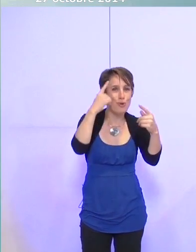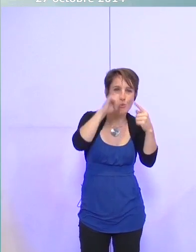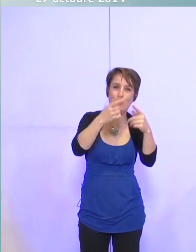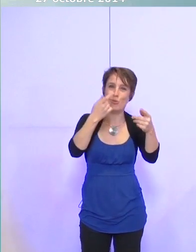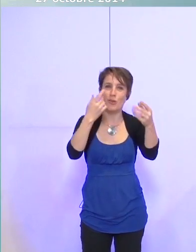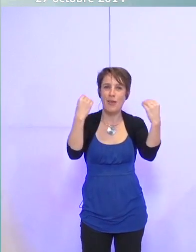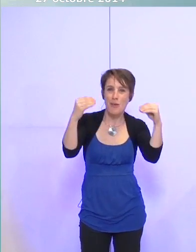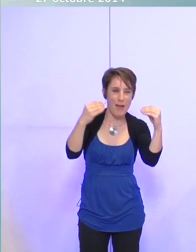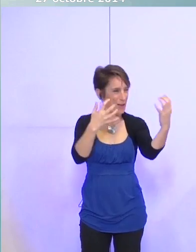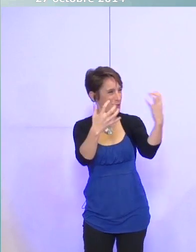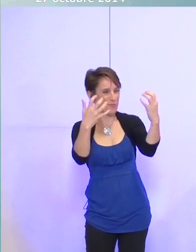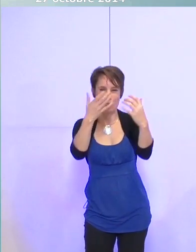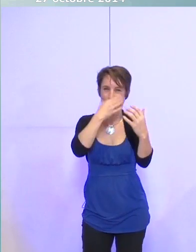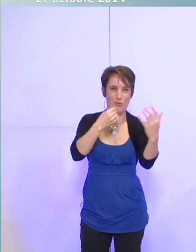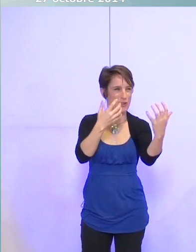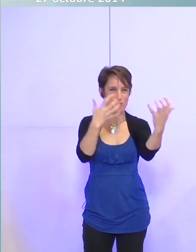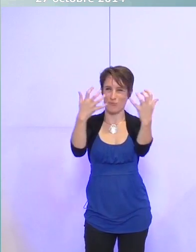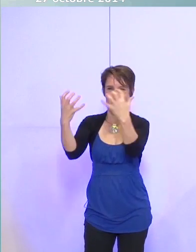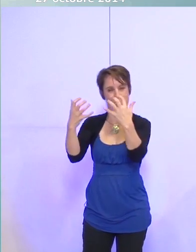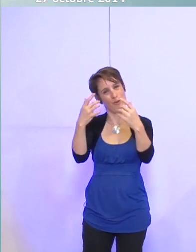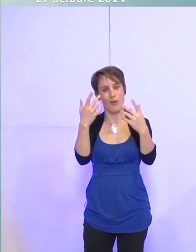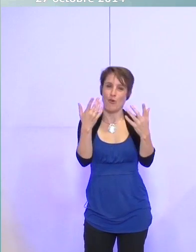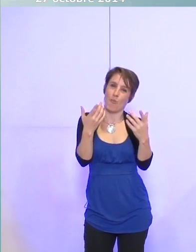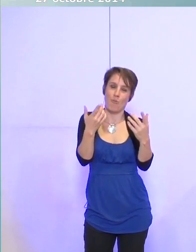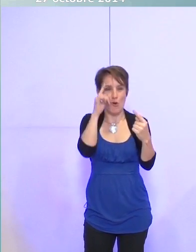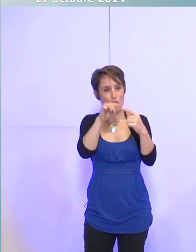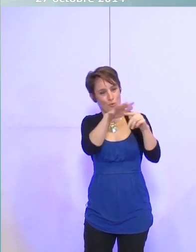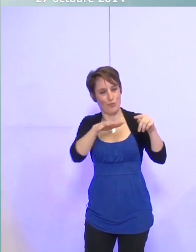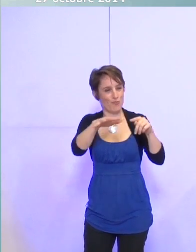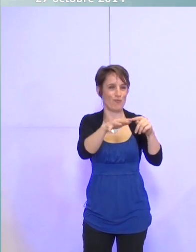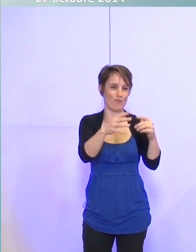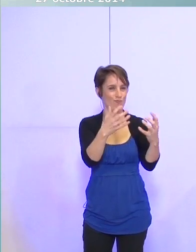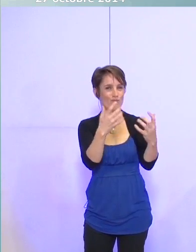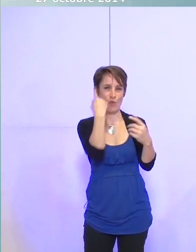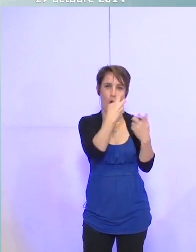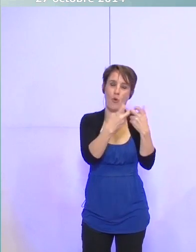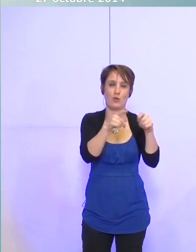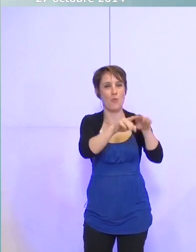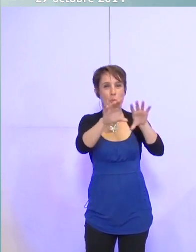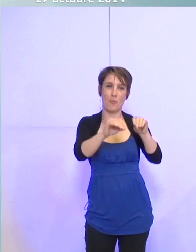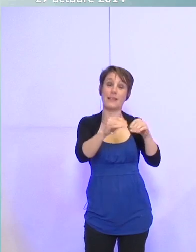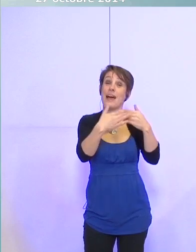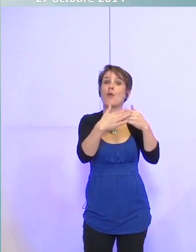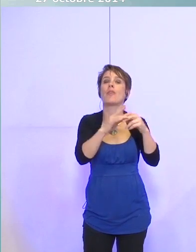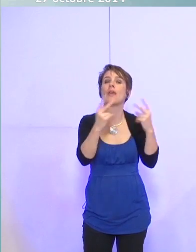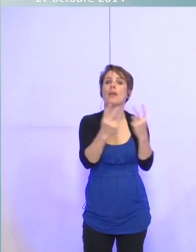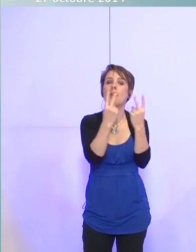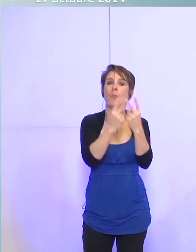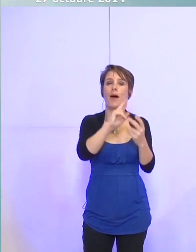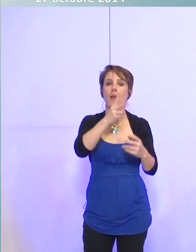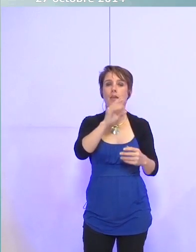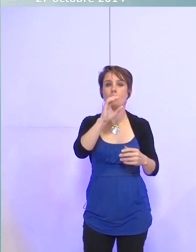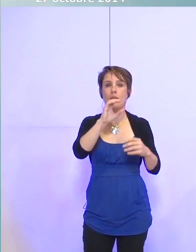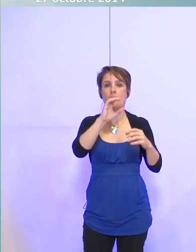esprit de placette qui se prête largement à cet espace, puisqu'on est dans un lieu proche du parc Pompidou qui attire de nombreuses familles et qui est un lieu important de la vie du